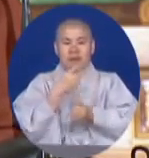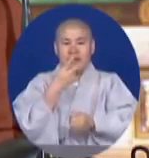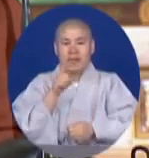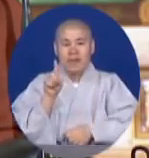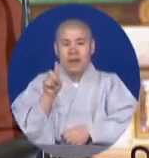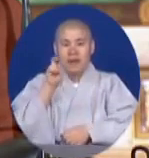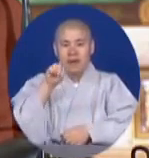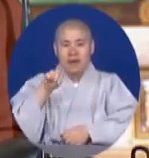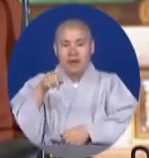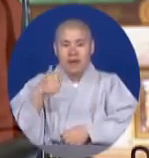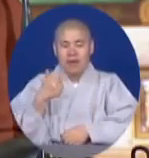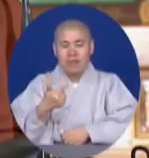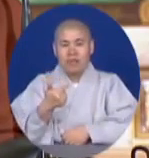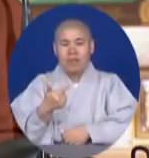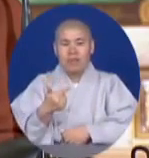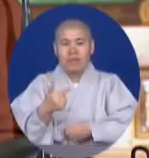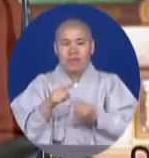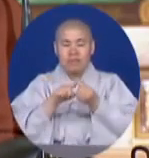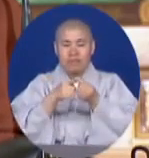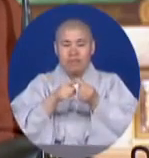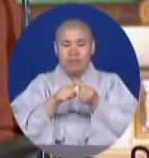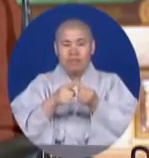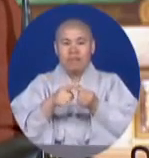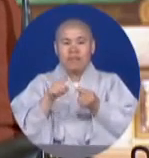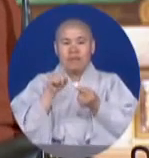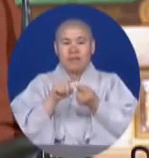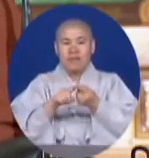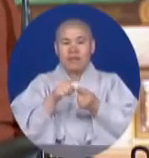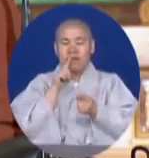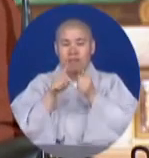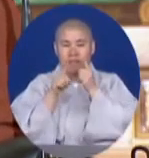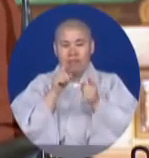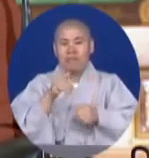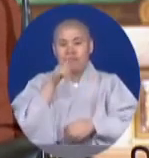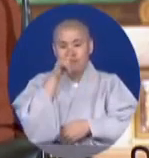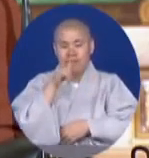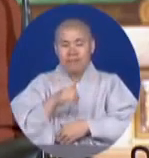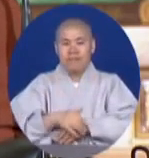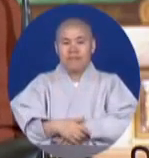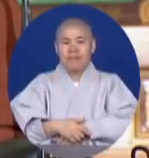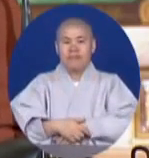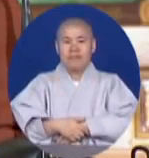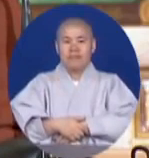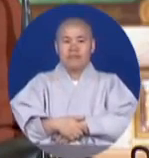다문이라고 그래요. 이 다문에 대한 말씀이 있습니다.